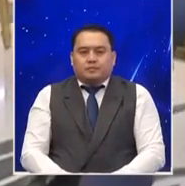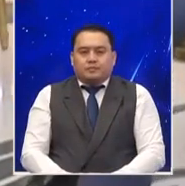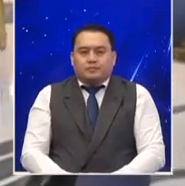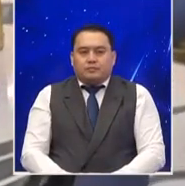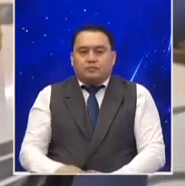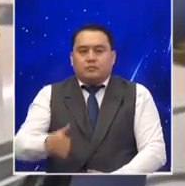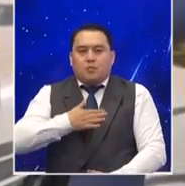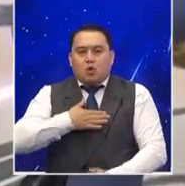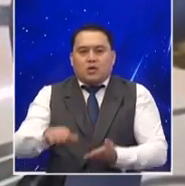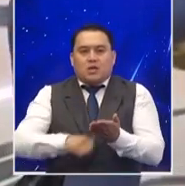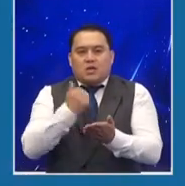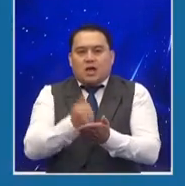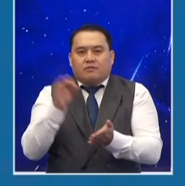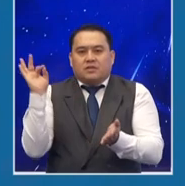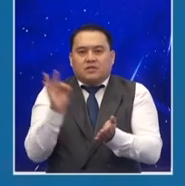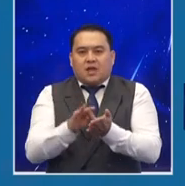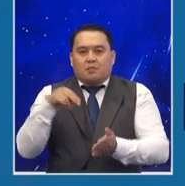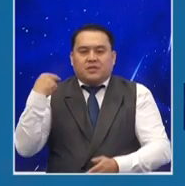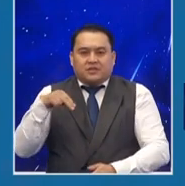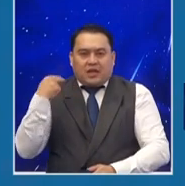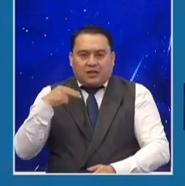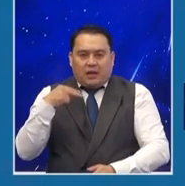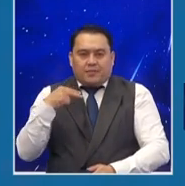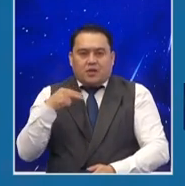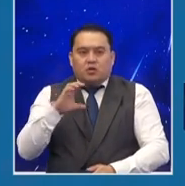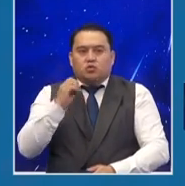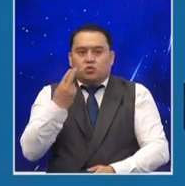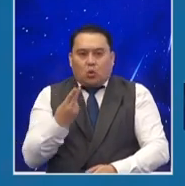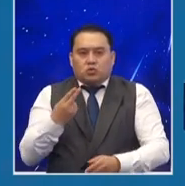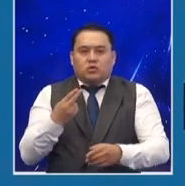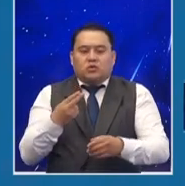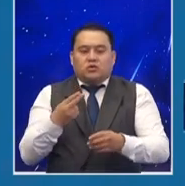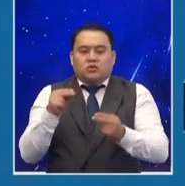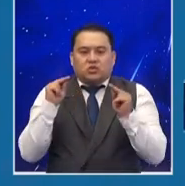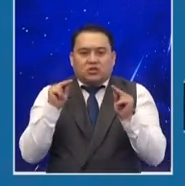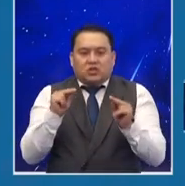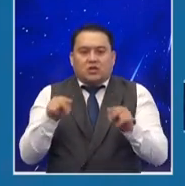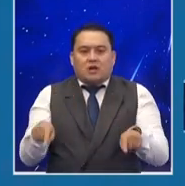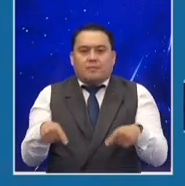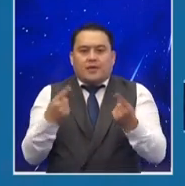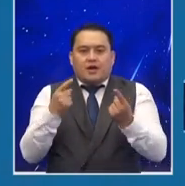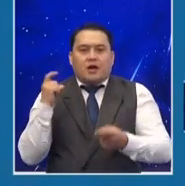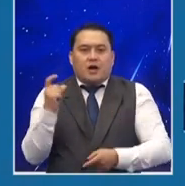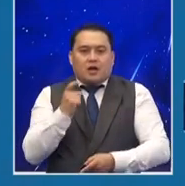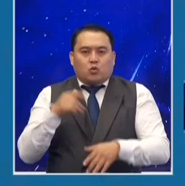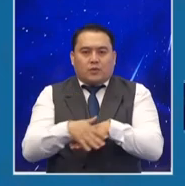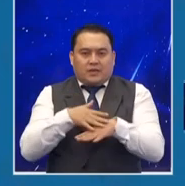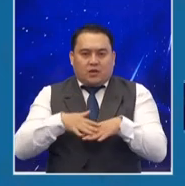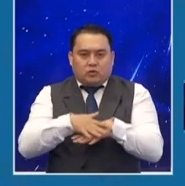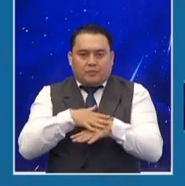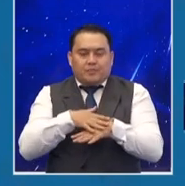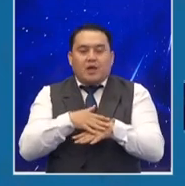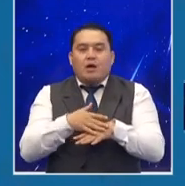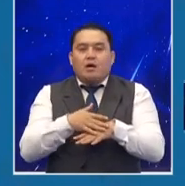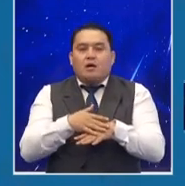Моей главной миссией на посту президента – является социальная справедливость и рост благосостояния народа.